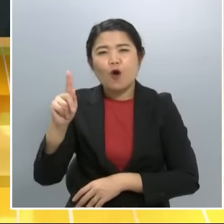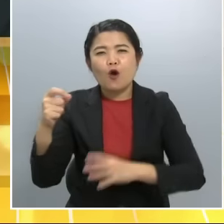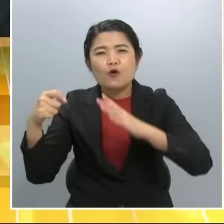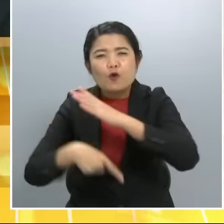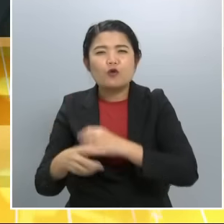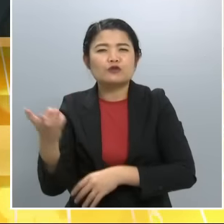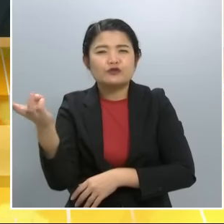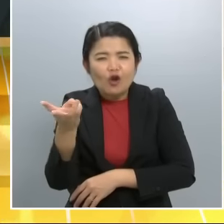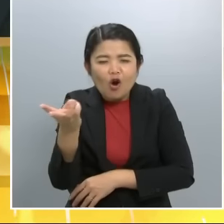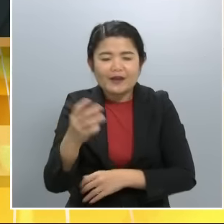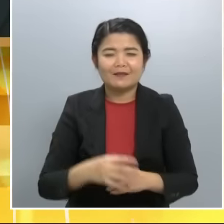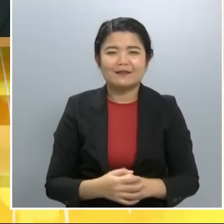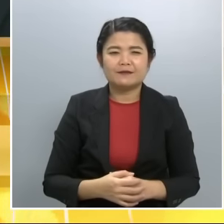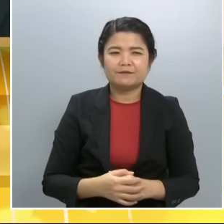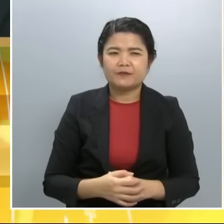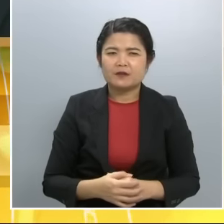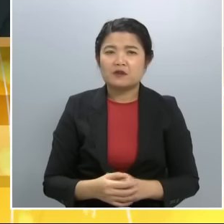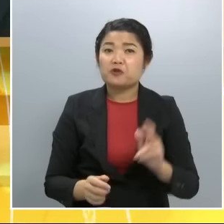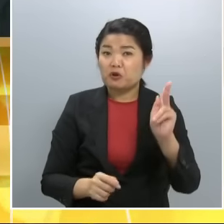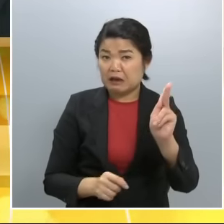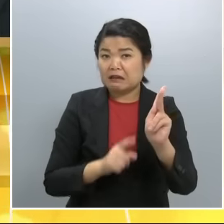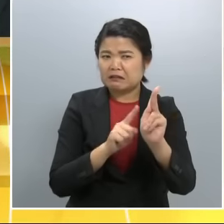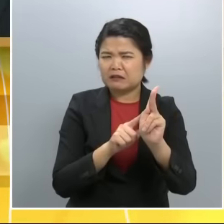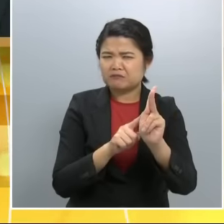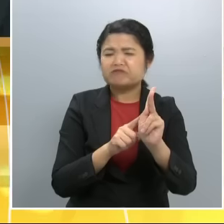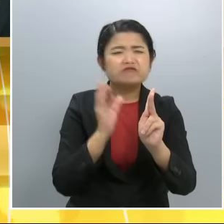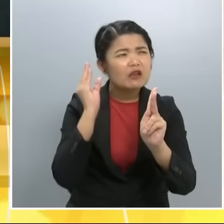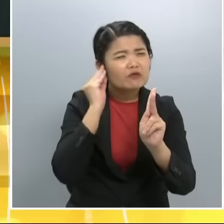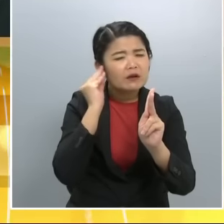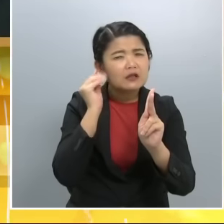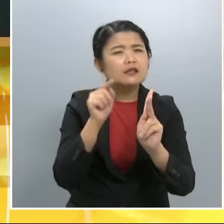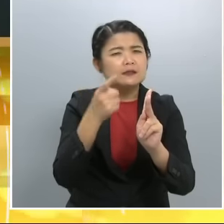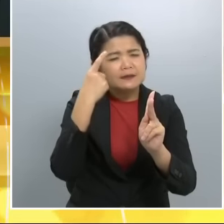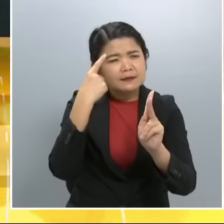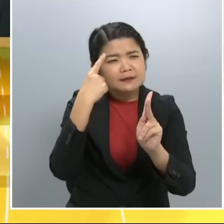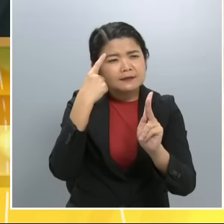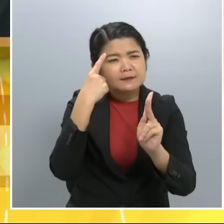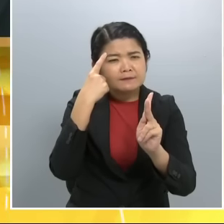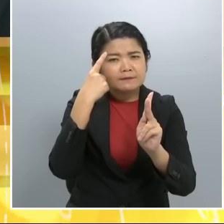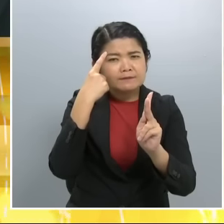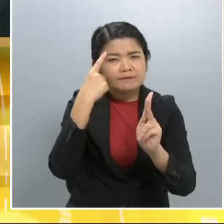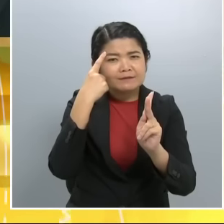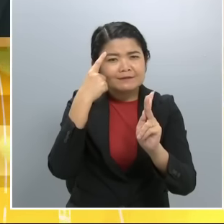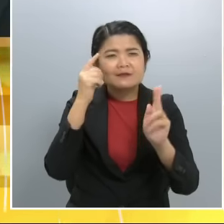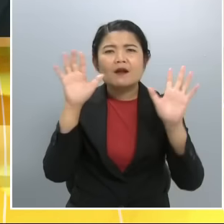ารณ์อย่างนั้นแต่ว่าไอ้กอไก่ผมฟังอยู่ก็คิดว่าคงจะเป็นการเหมือน